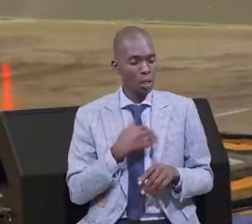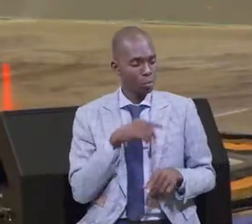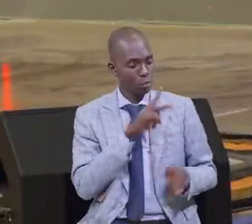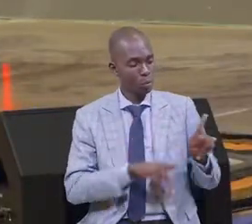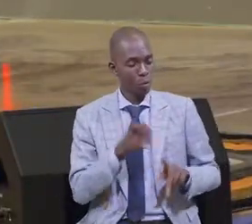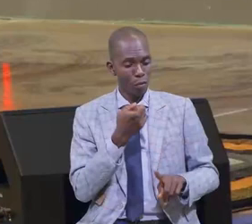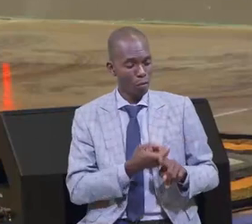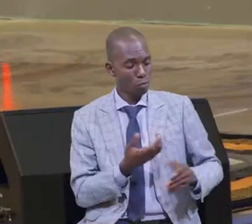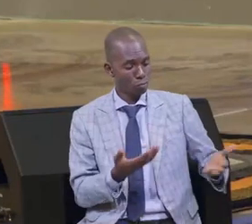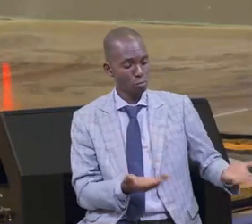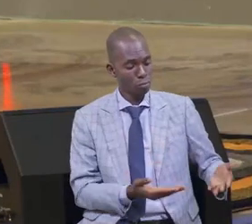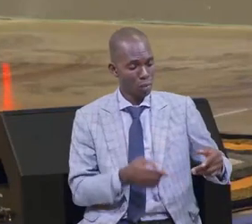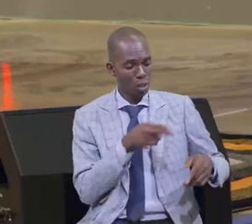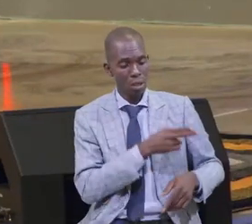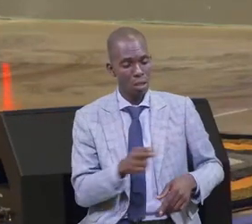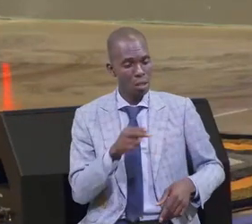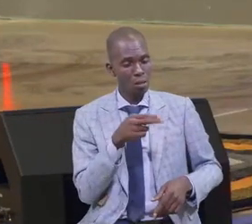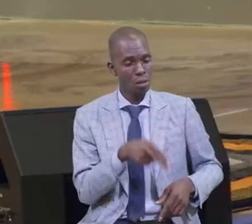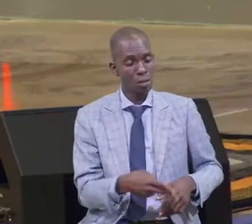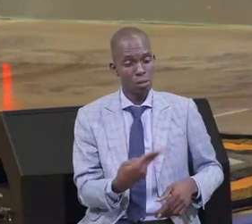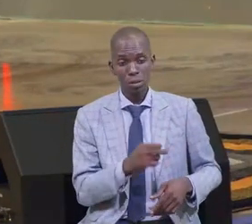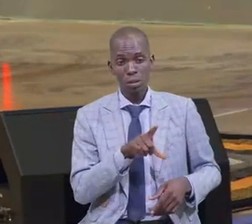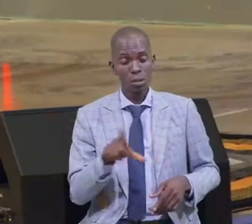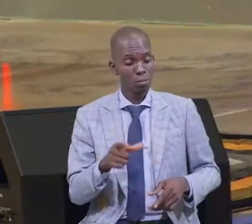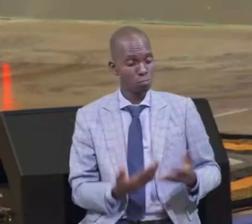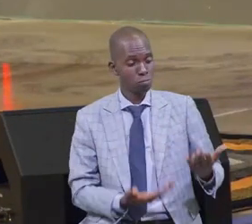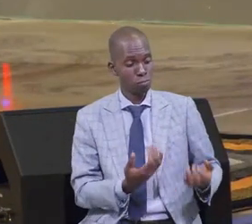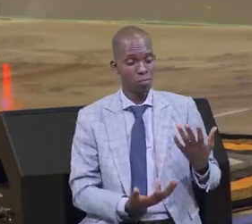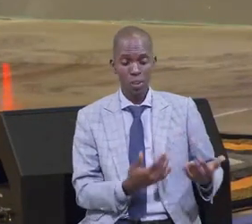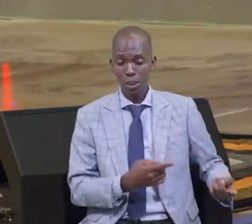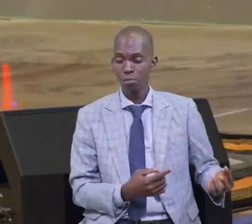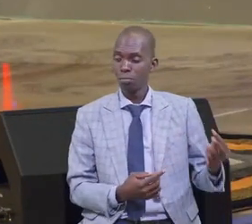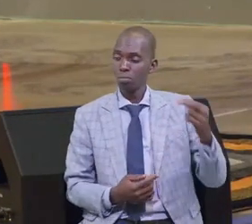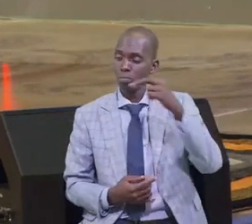là vers nous ne puissent le faire.